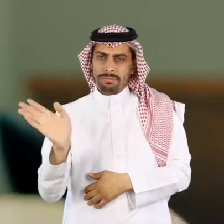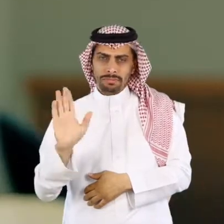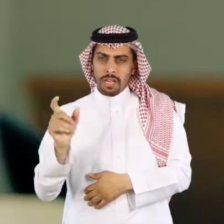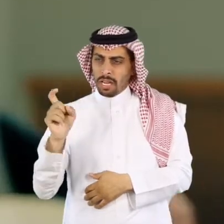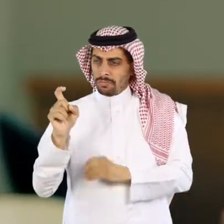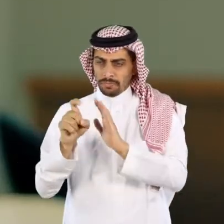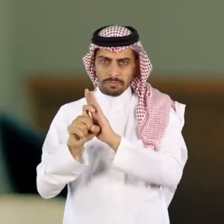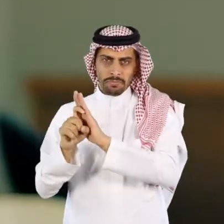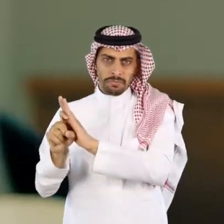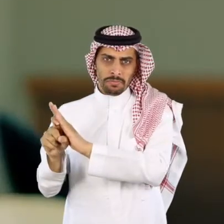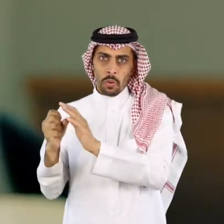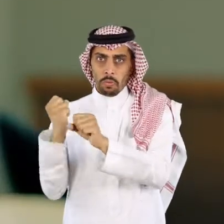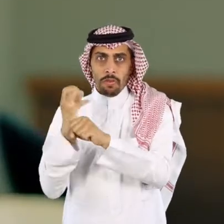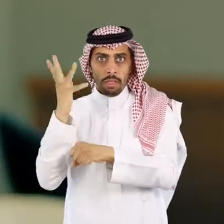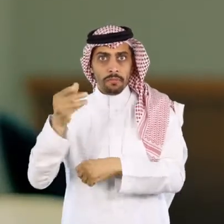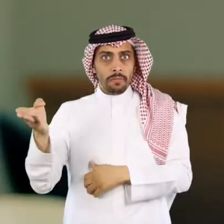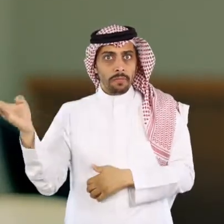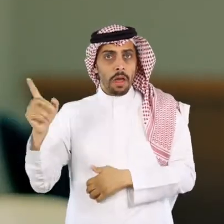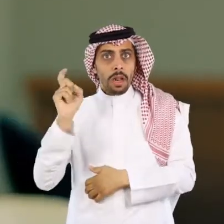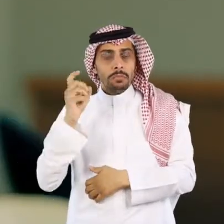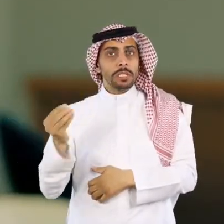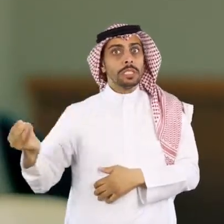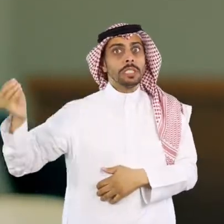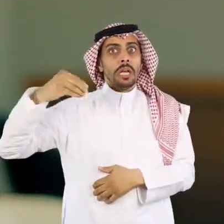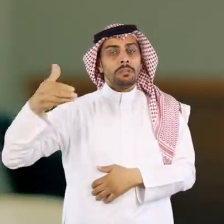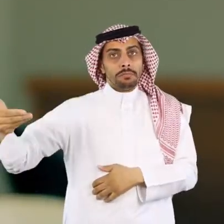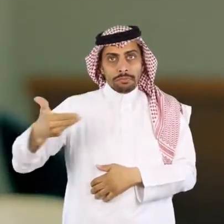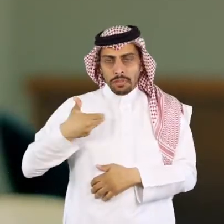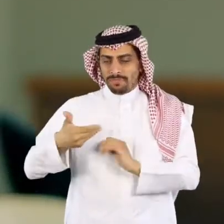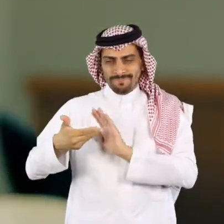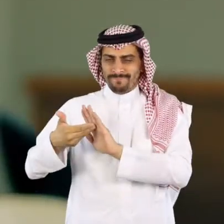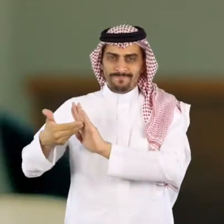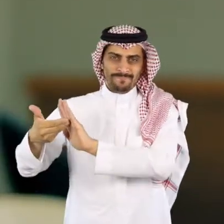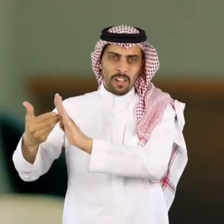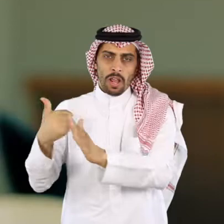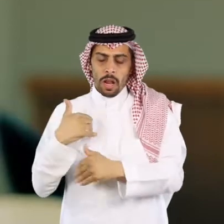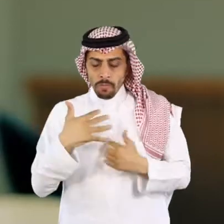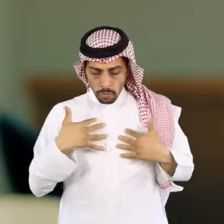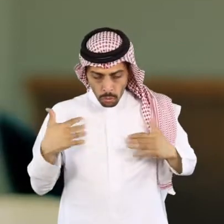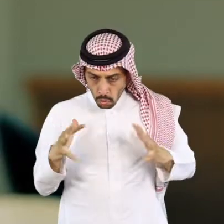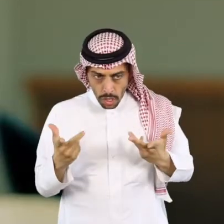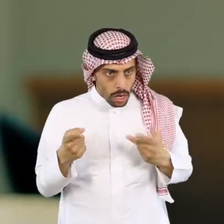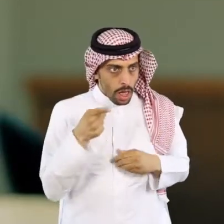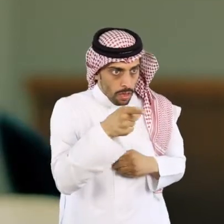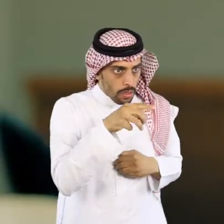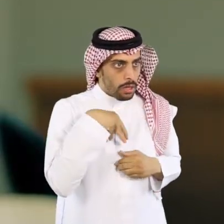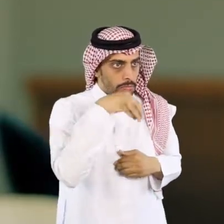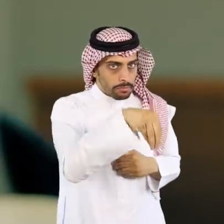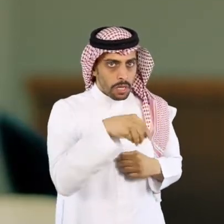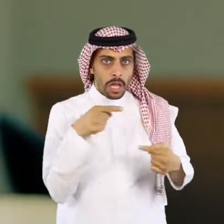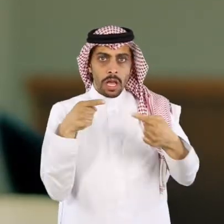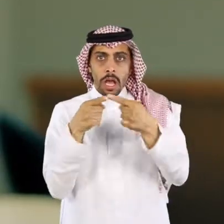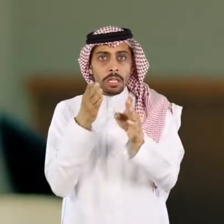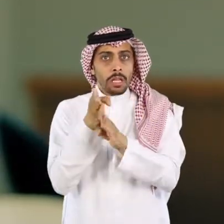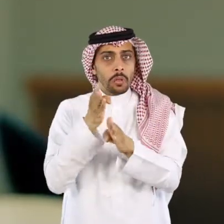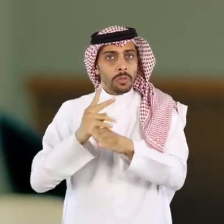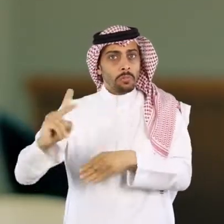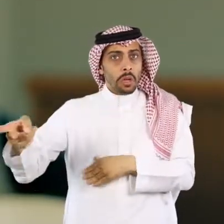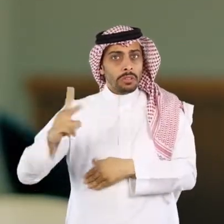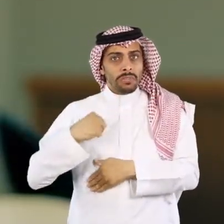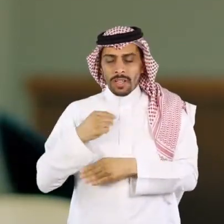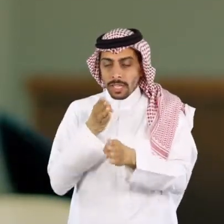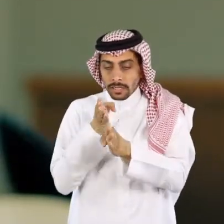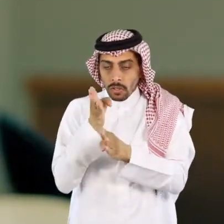أستلم راتب عالي، لأني فرقت حتى وظائف كان يعطوني راتب أعلى من الوظيفة اللي أنا فيها الآن، لكن ما هي في تخصصي، ما هو في